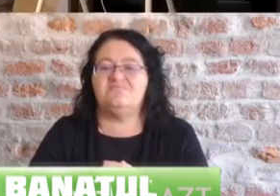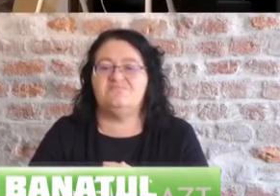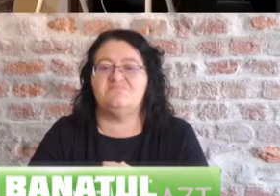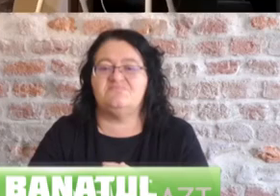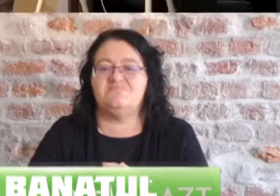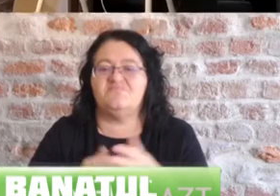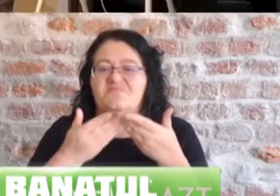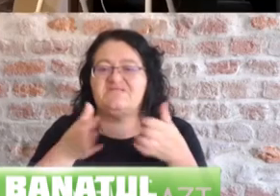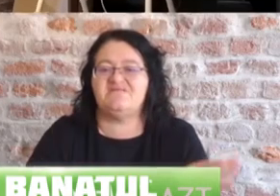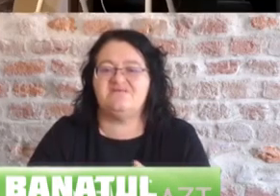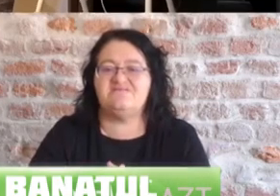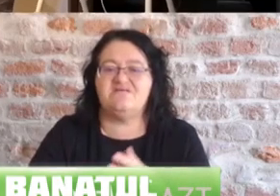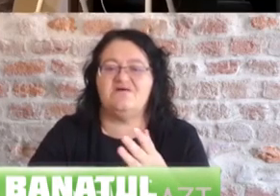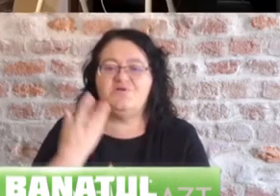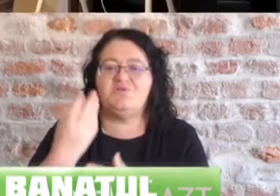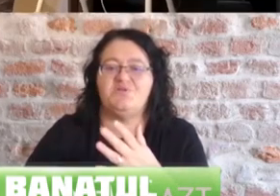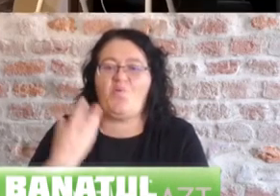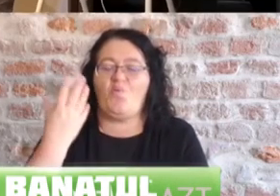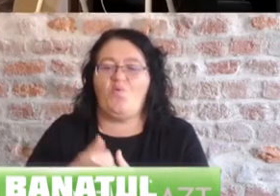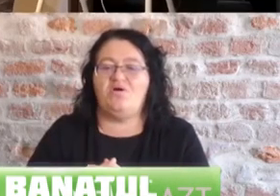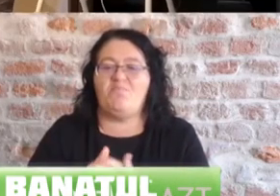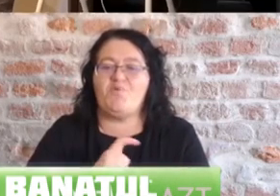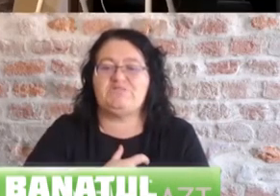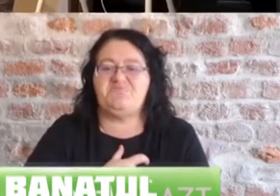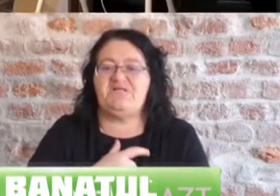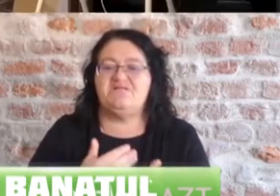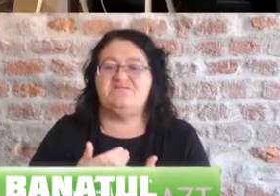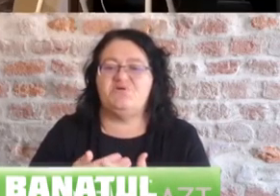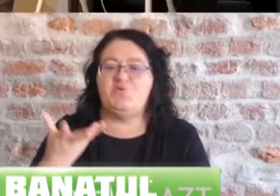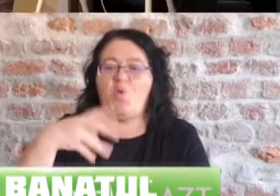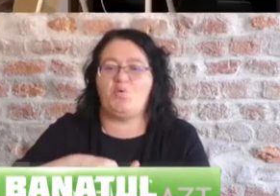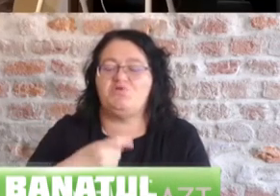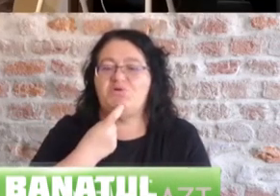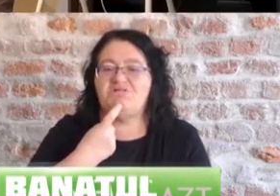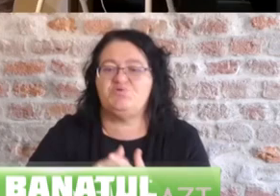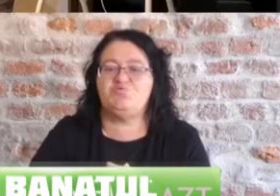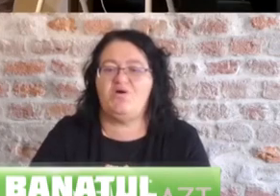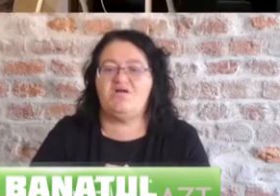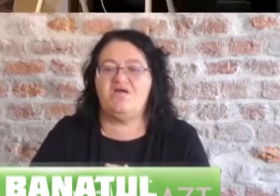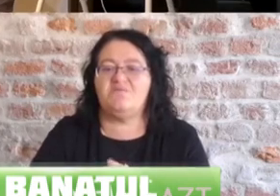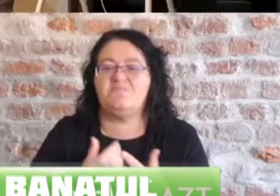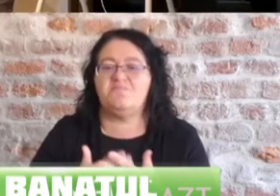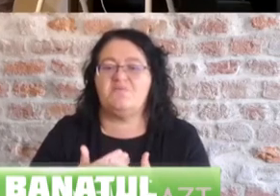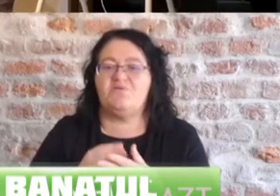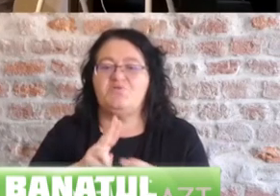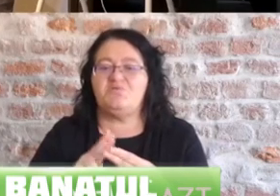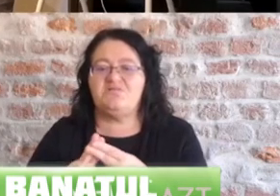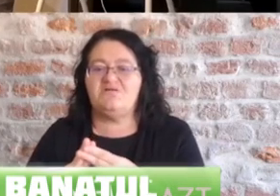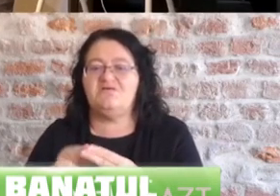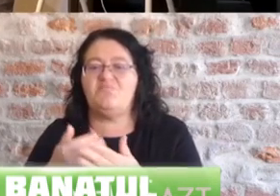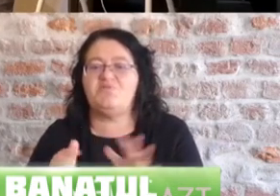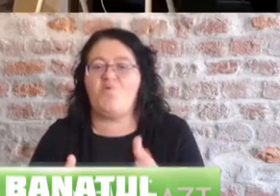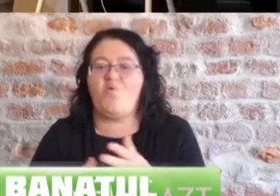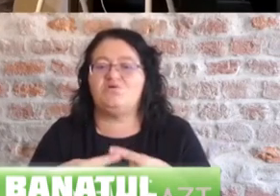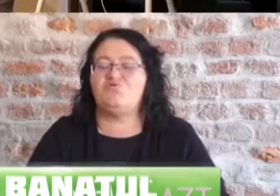care să deschidă noi oportunități pentru locuitorii Timișoarei, pentru întâlnire, pentru